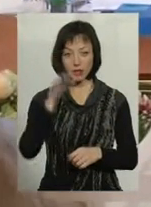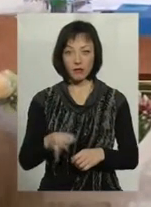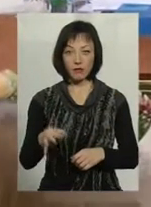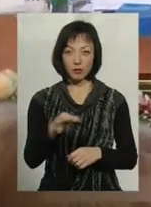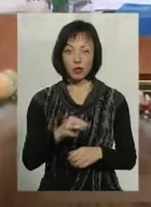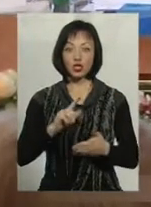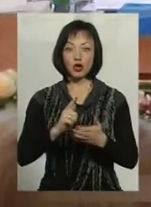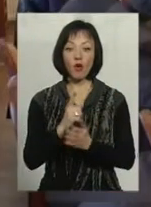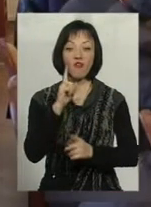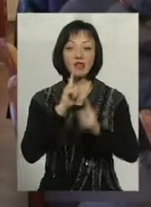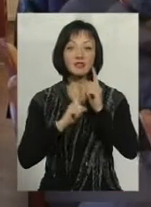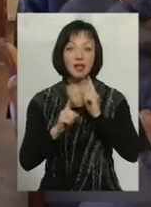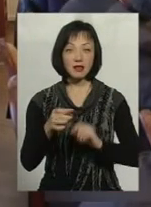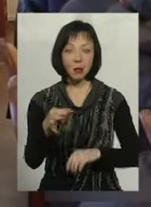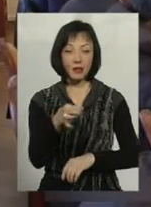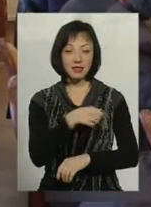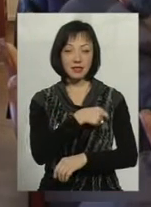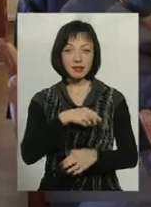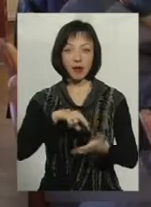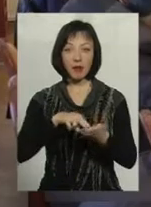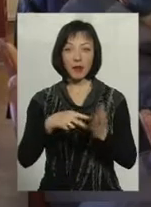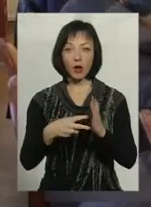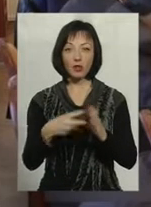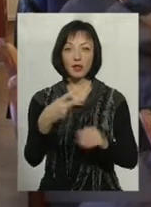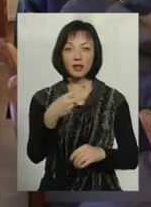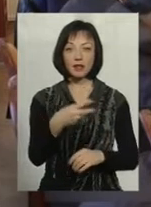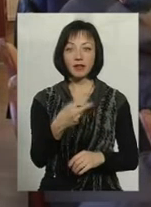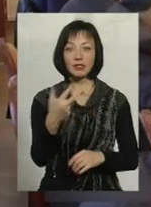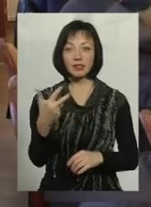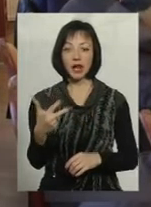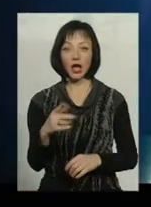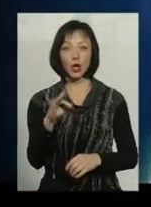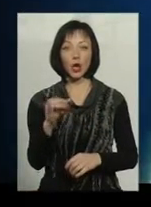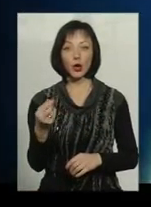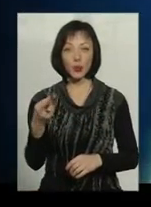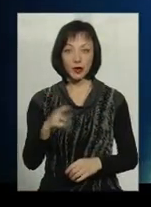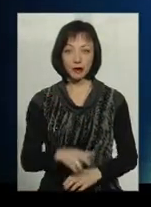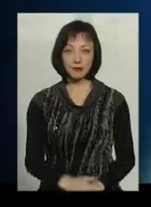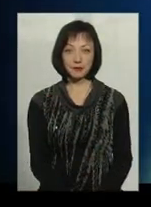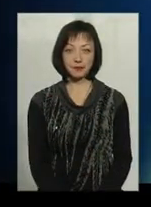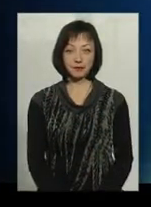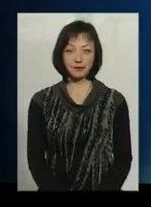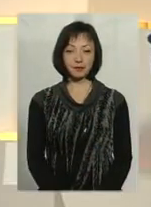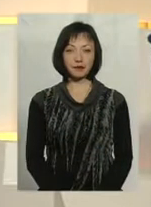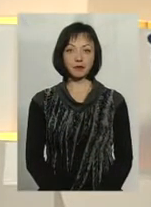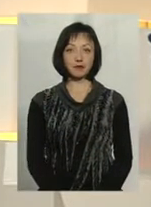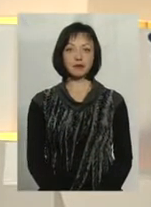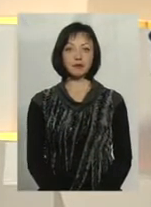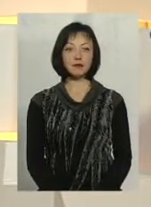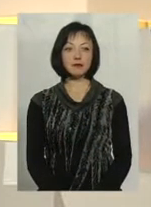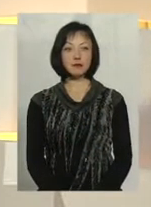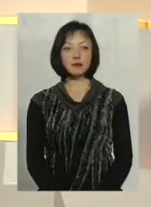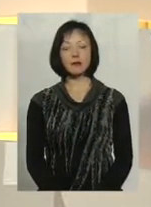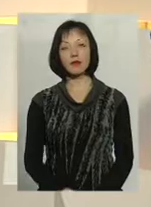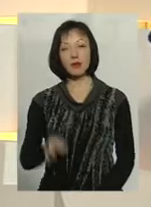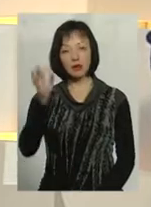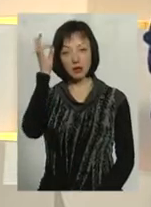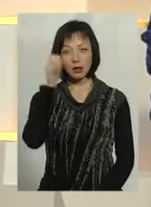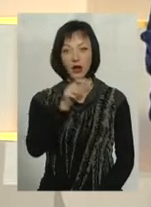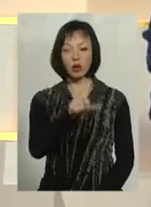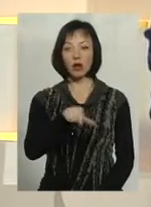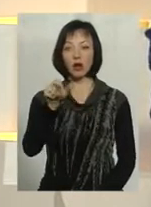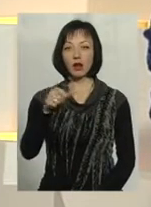допомоги ВІЛ-інфікованим дітям. За рахунок доходів обласного бюджету буде утримання 6 медзакладів. І ось тут, на думку